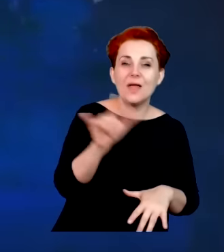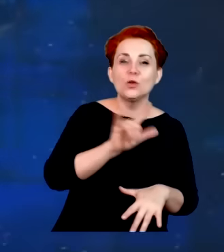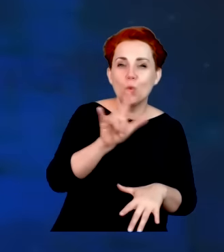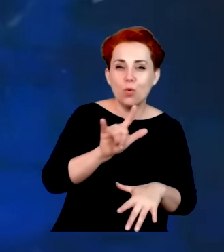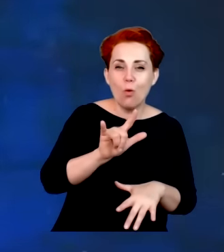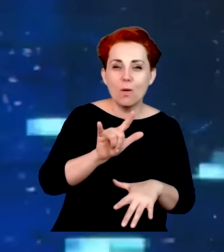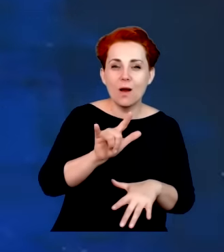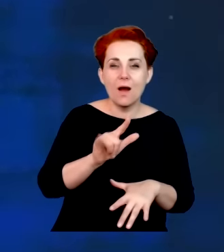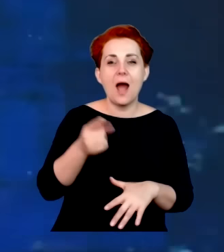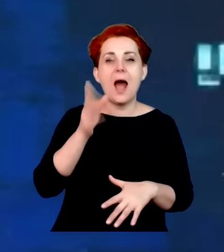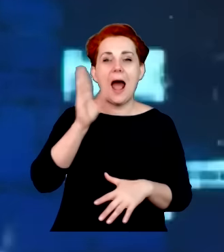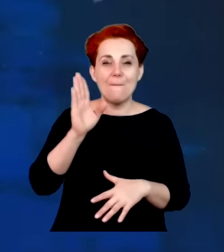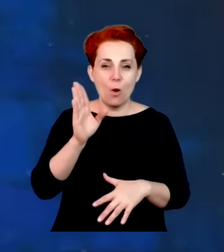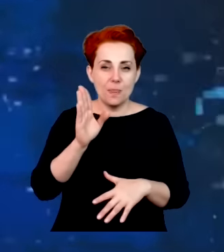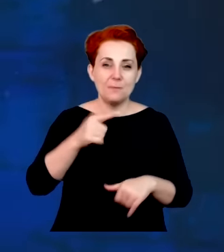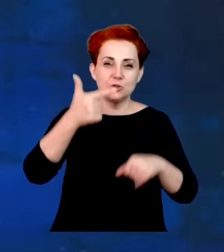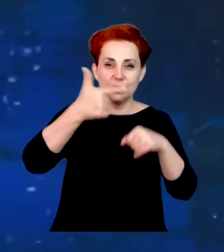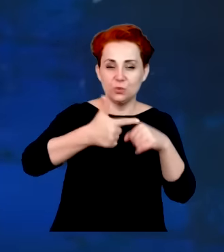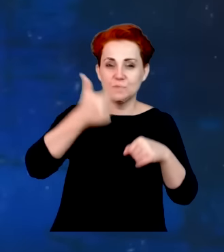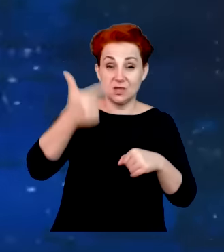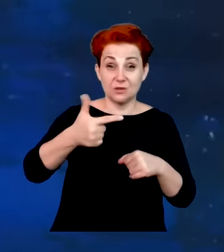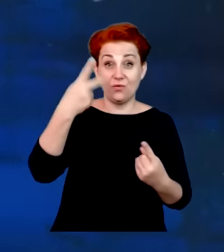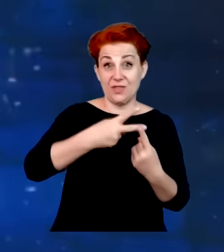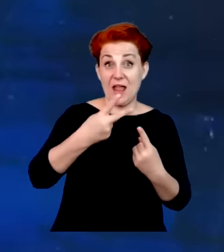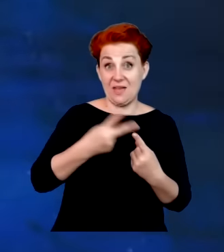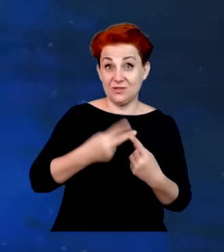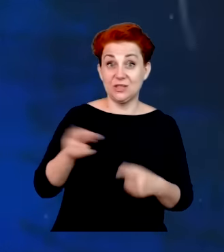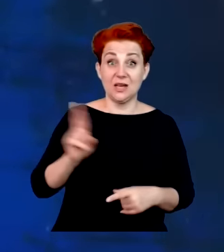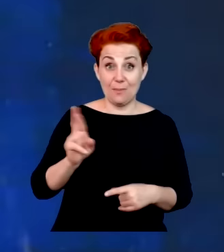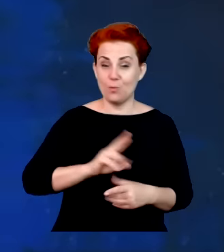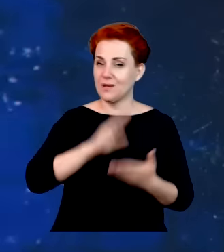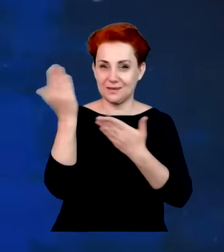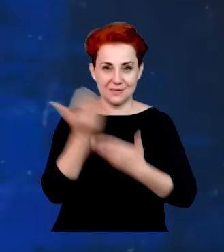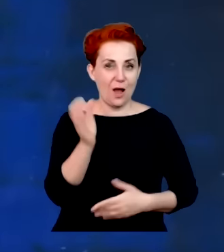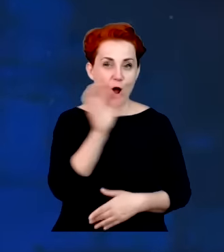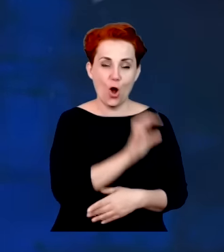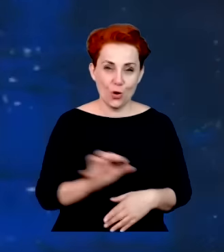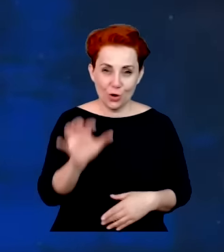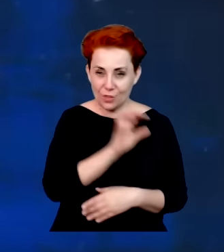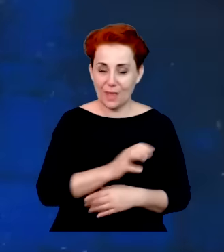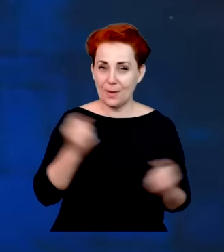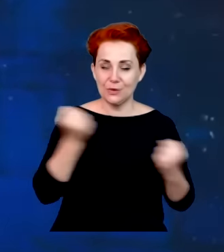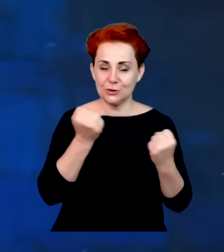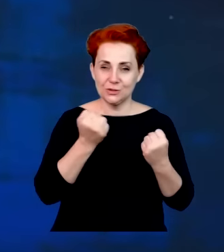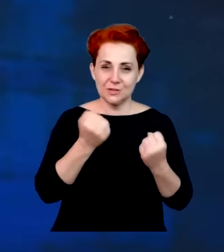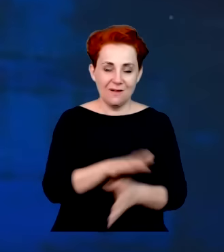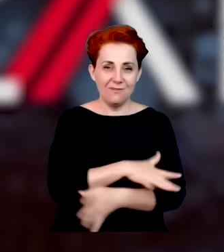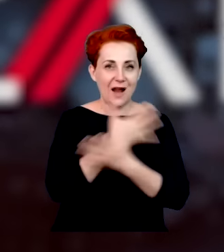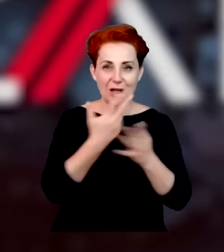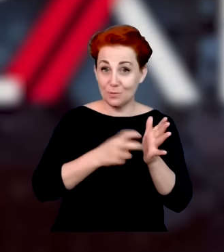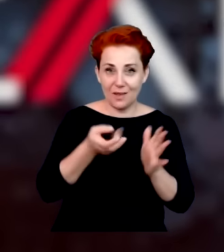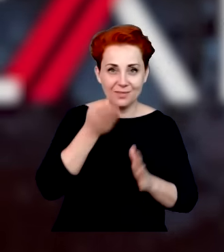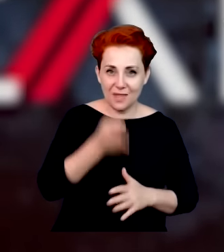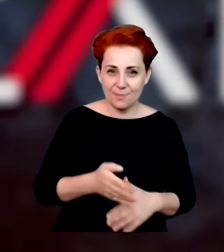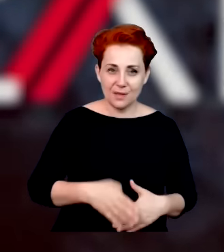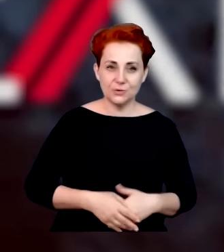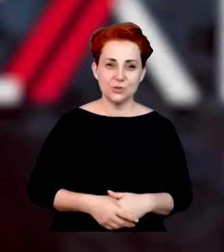około 22 na antenie Telewizji Republika. Zapraszamy do oglądania, mocnych wrażeń nie zabraknie.